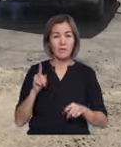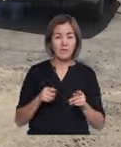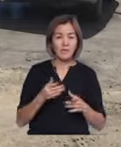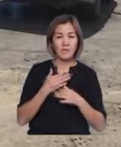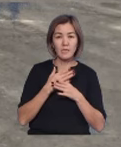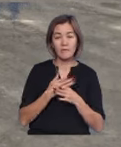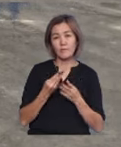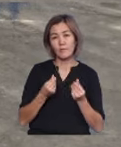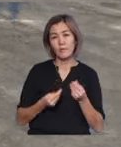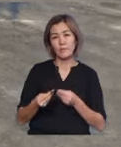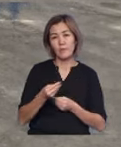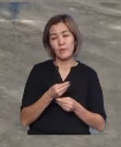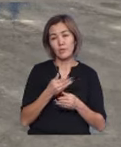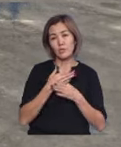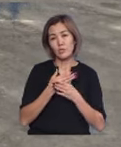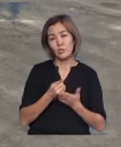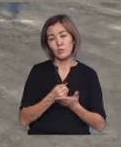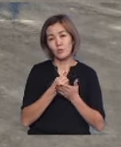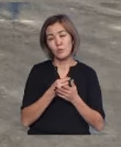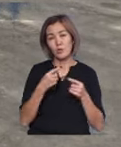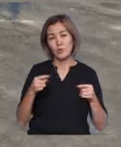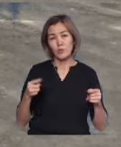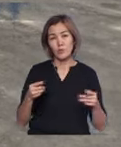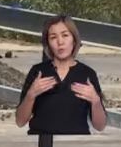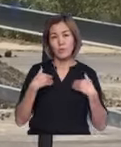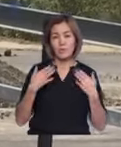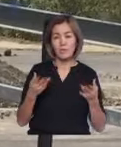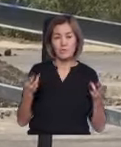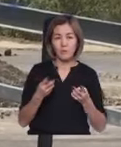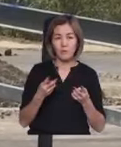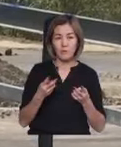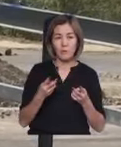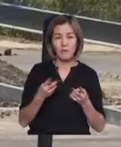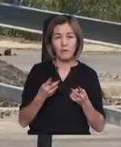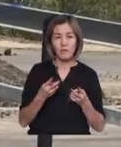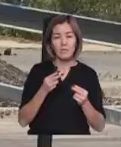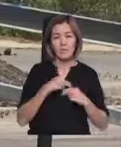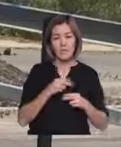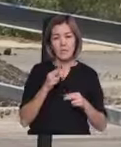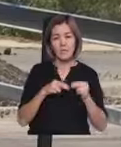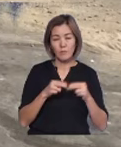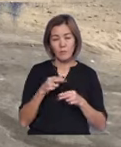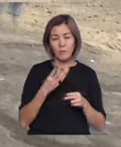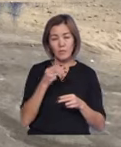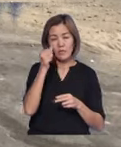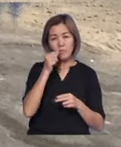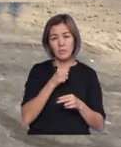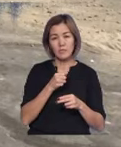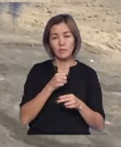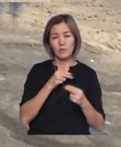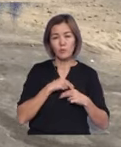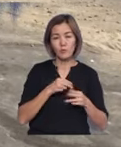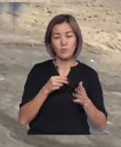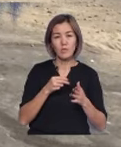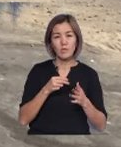оказывали финансовую поддержку В то время как другие предоставляли необходимые инструменты для работы за 3 месяца упорных трудов